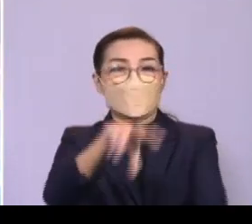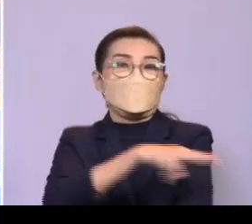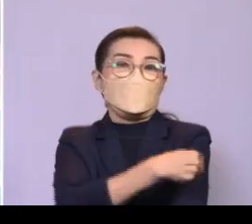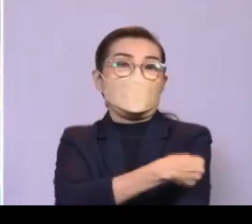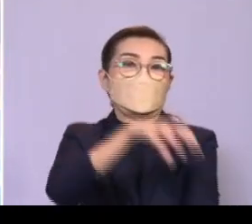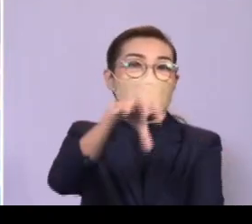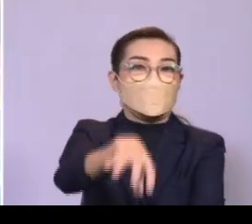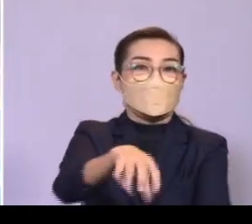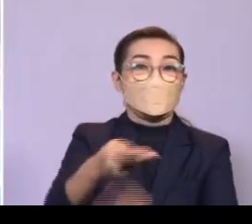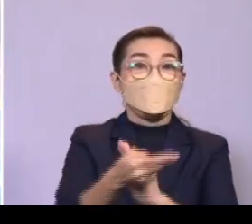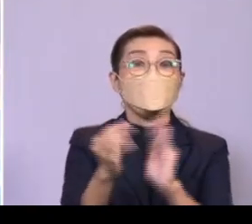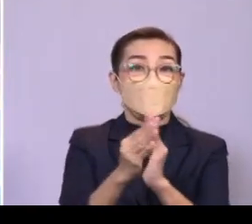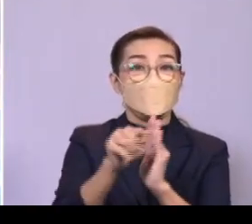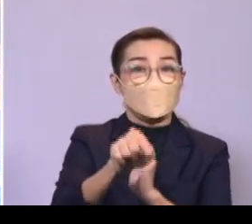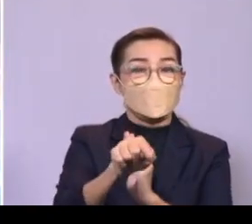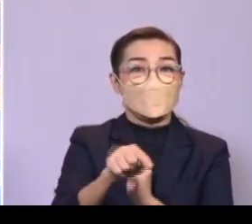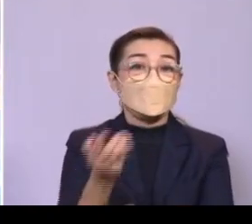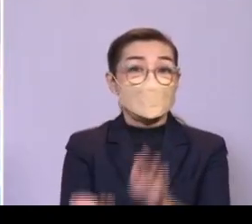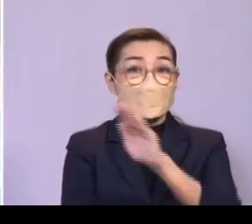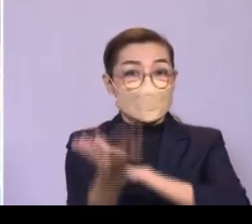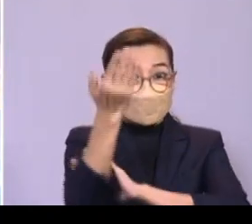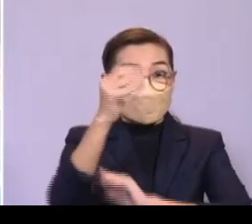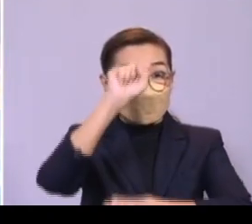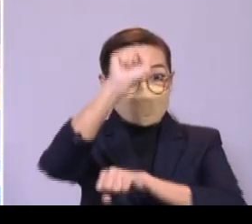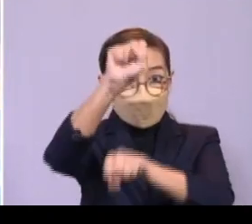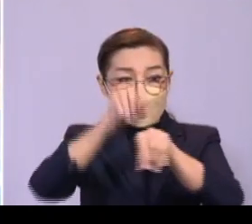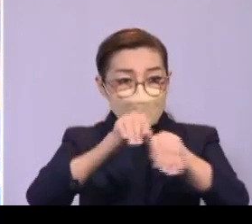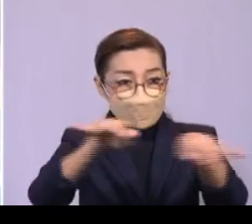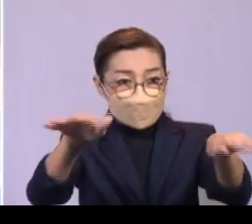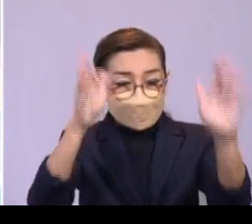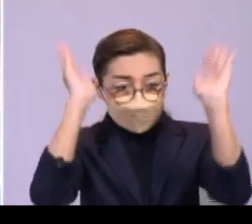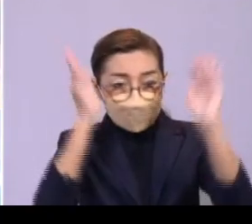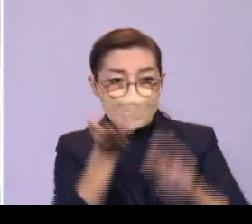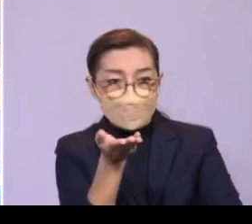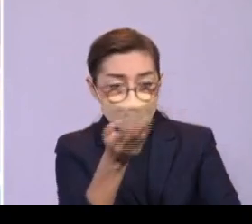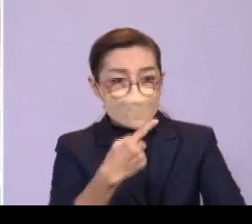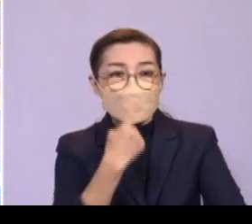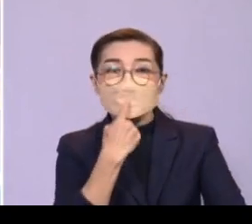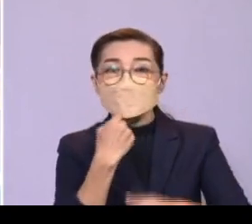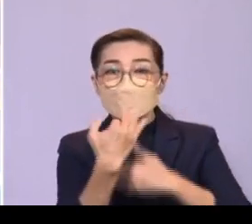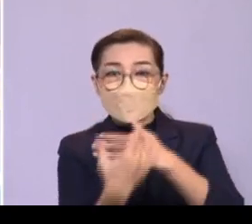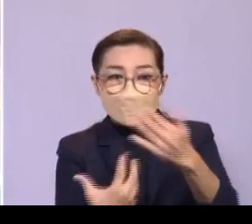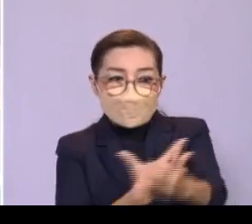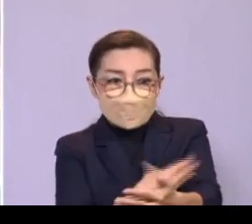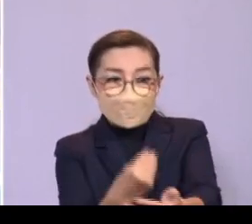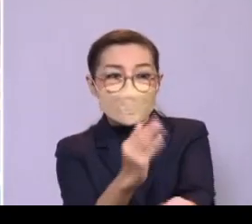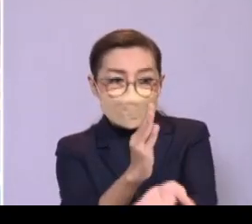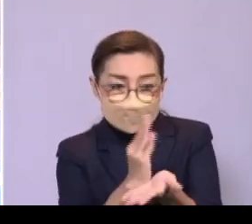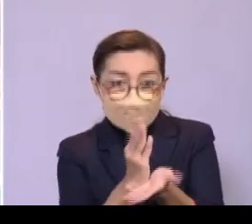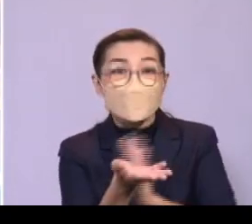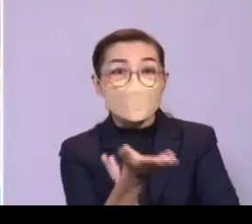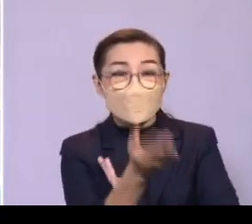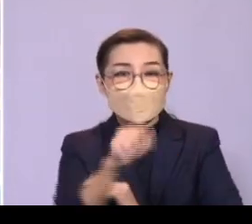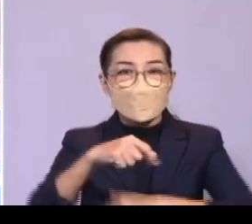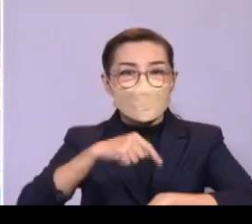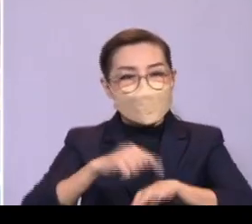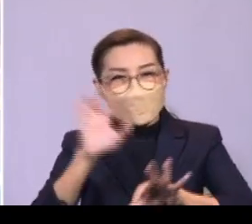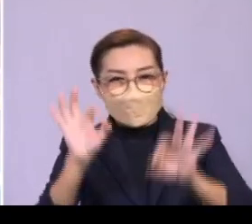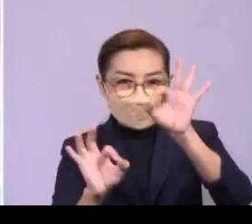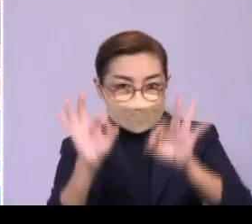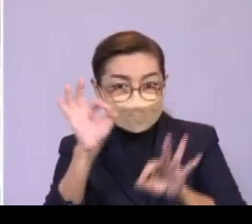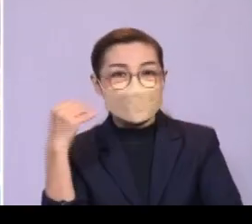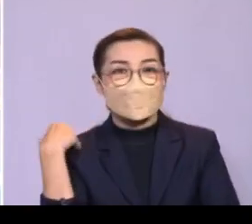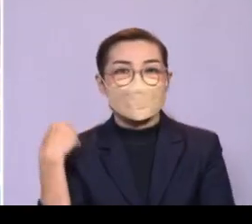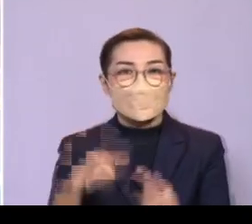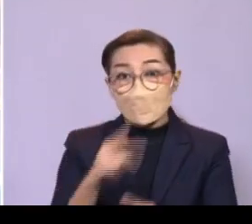พยาบาลหนองบัวลำพูอย่างที่เขาประกาศตั้งแต่เช้าว่าขอรับบริจาคโลหิตนะคะเรื่องของเวลาอาจจะมีการขยับปรับเปลี่ยนบ้างทีนี้เ